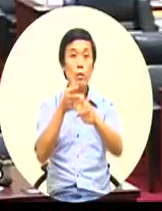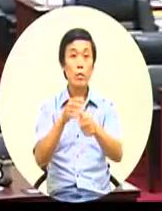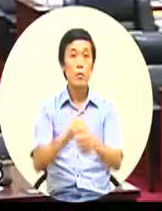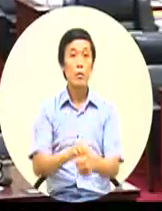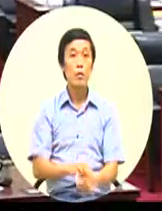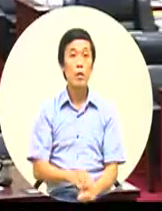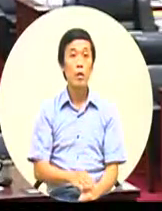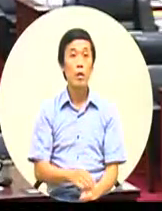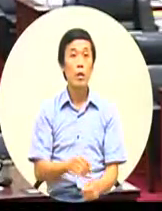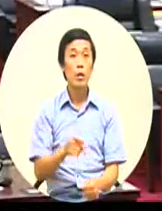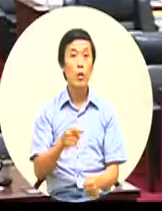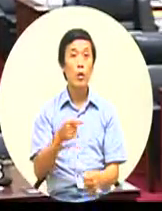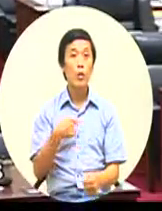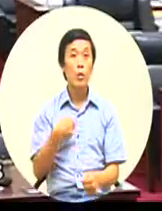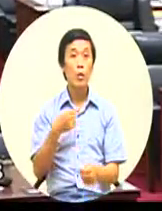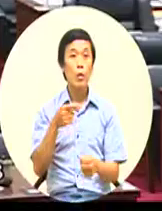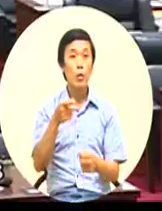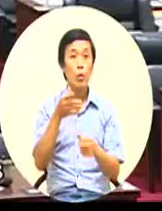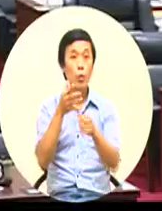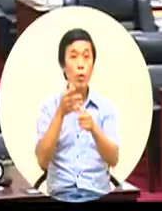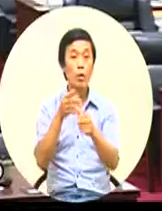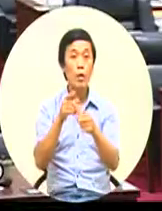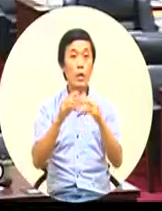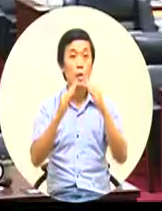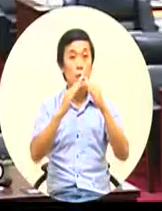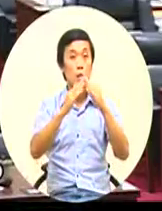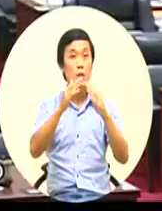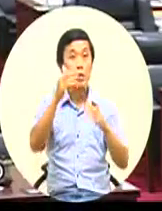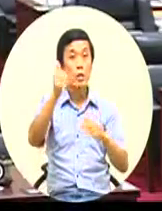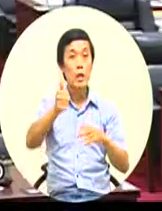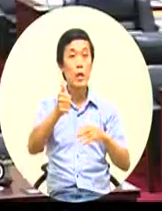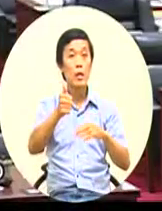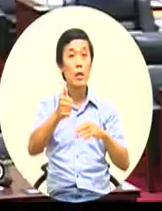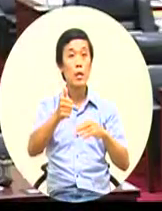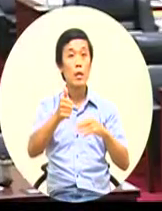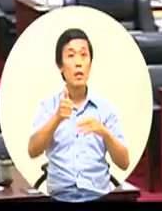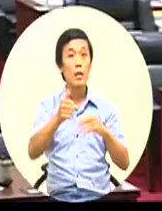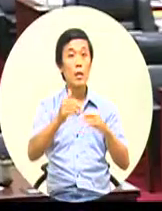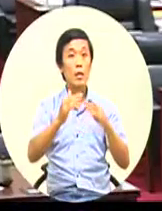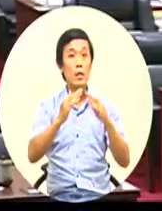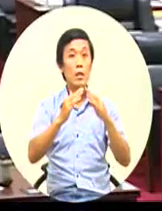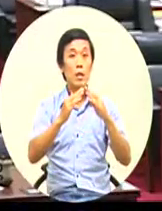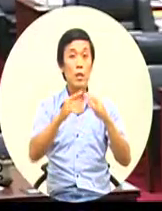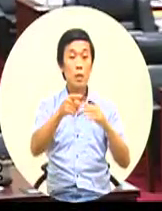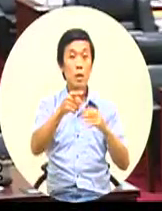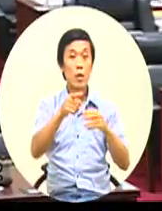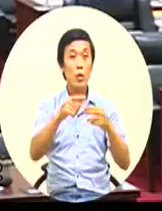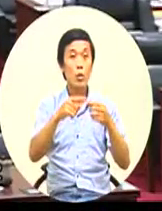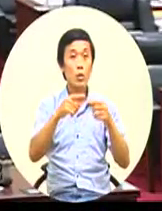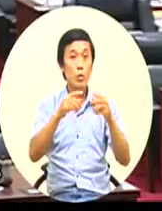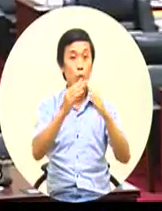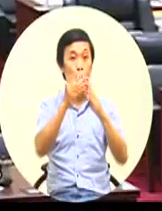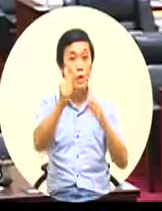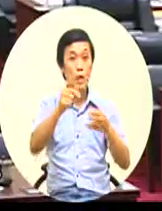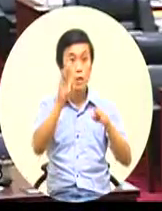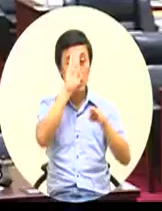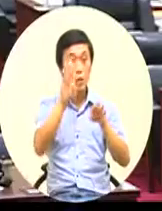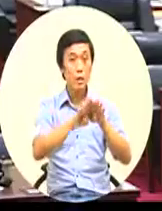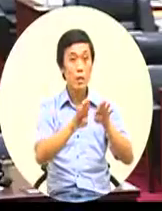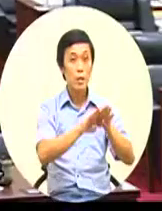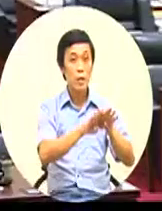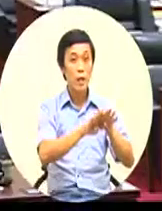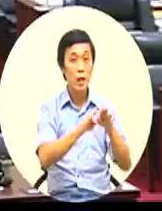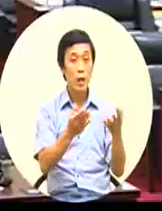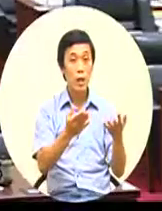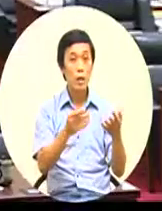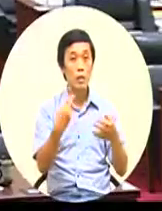请教哦，我问你啊，市长市政咨询局长请假，我这比市长较大呢吼。啊，无咱来问一下民政局